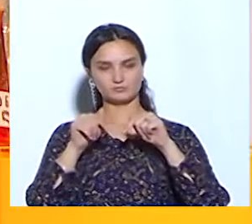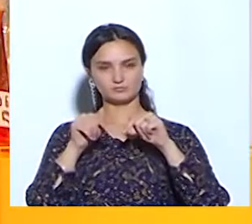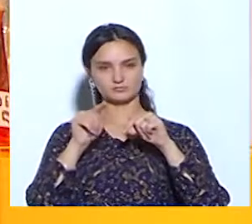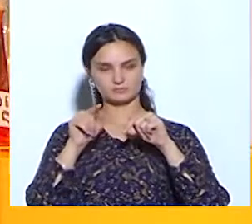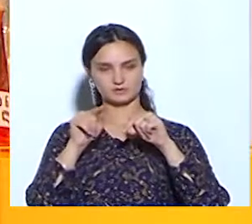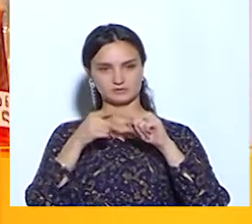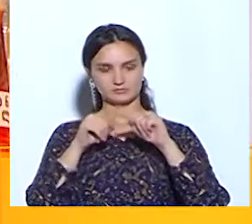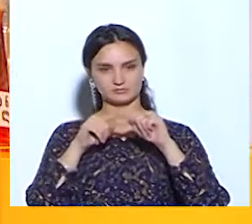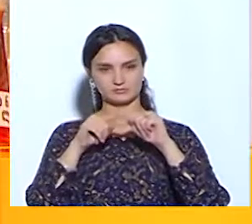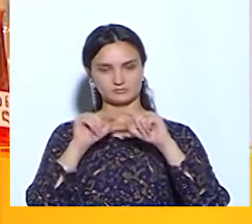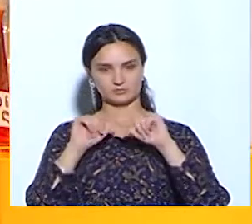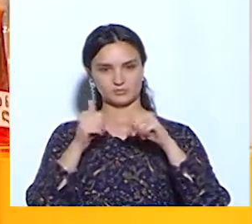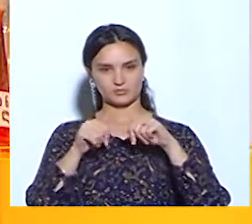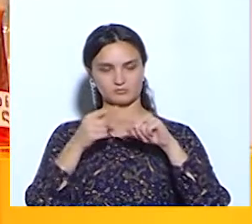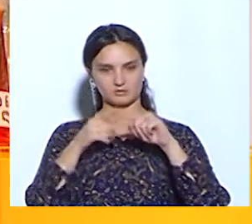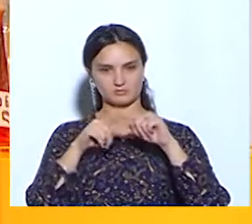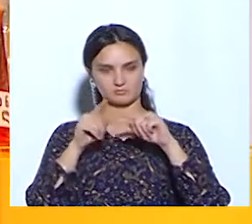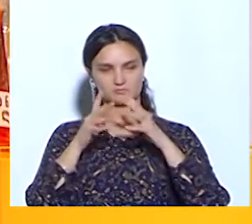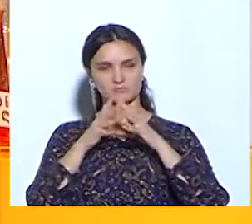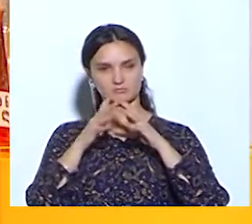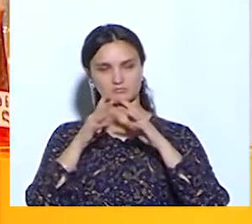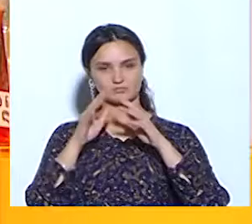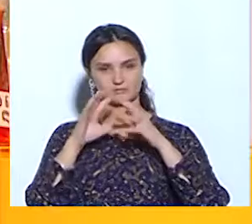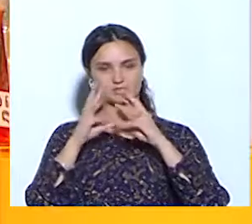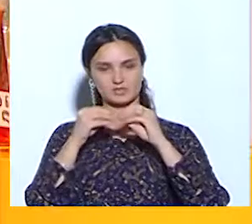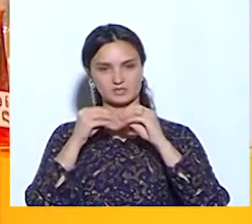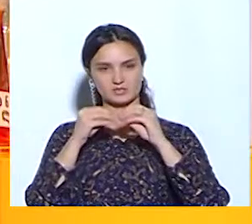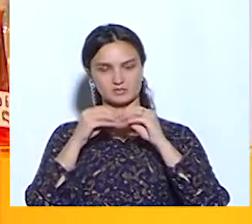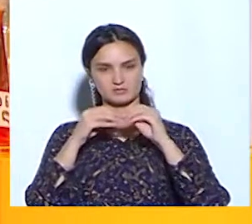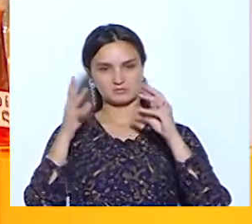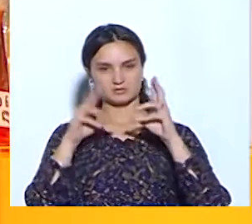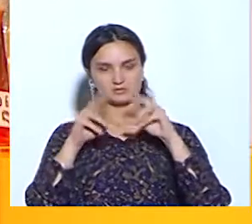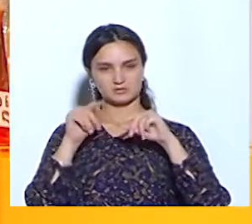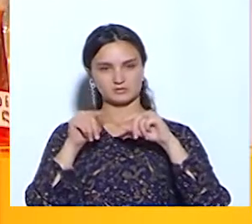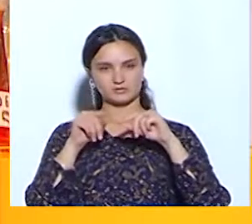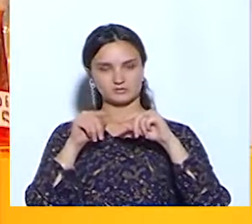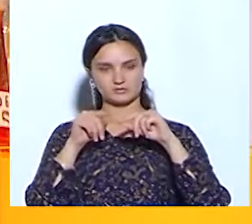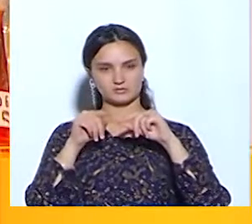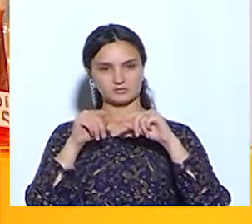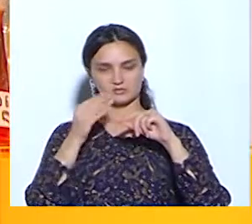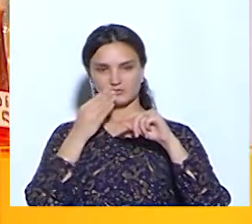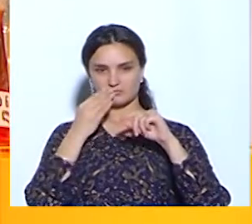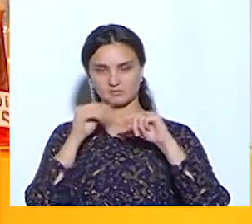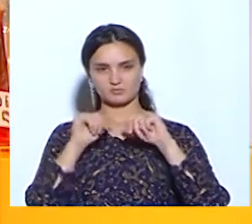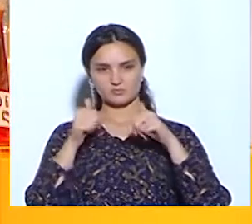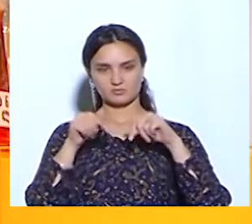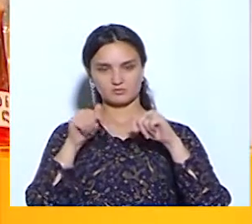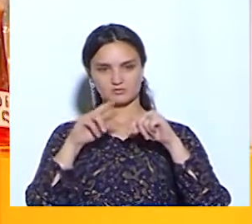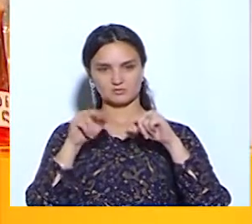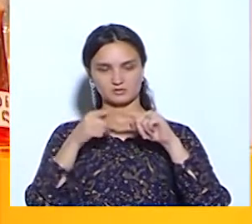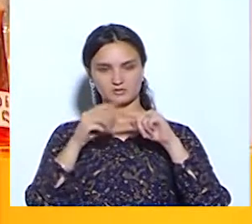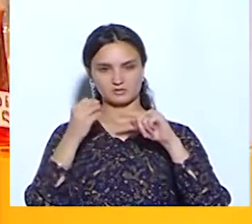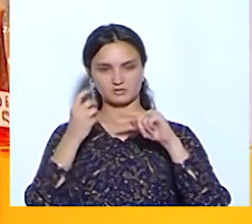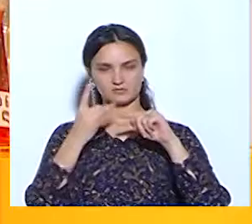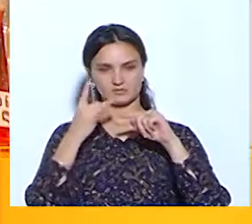მათ აიღეს მოდელი, რომელიც მეტნაკლებად ყველაზე ოპტიმალურად ითვლება, ეს არის ხმელთაშუა ზღვისპირეთის კვების მოდელი და კიდევ